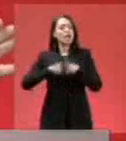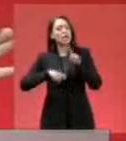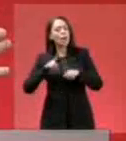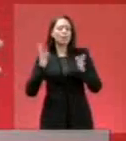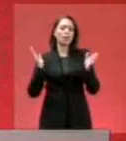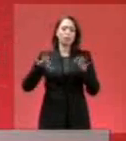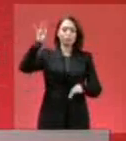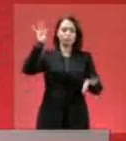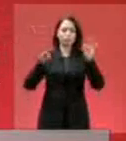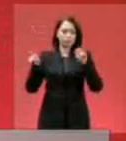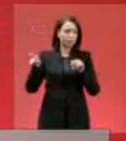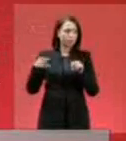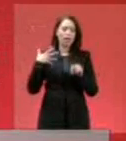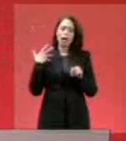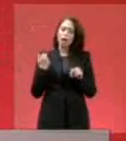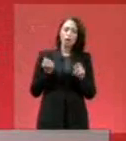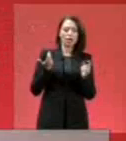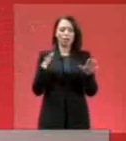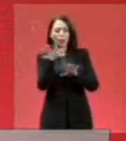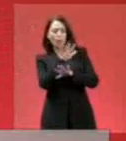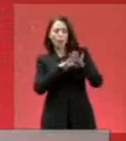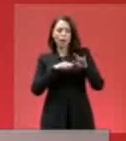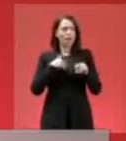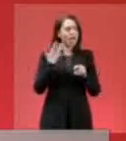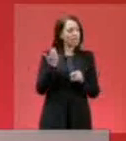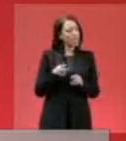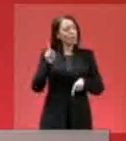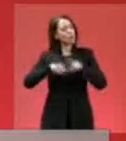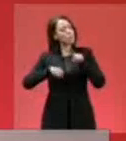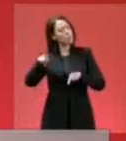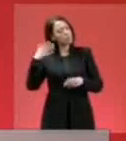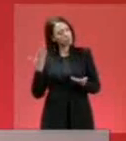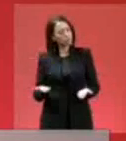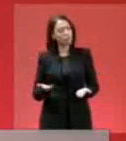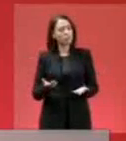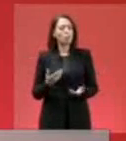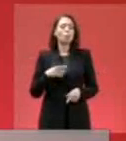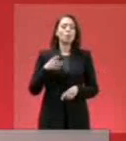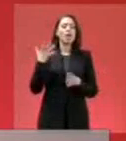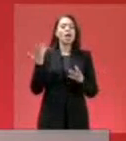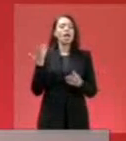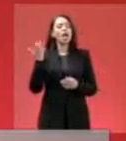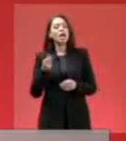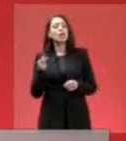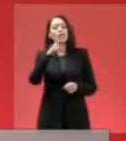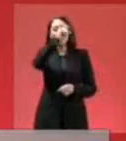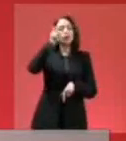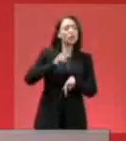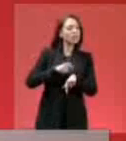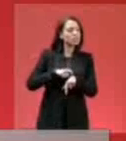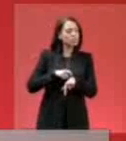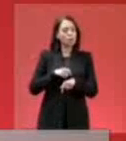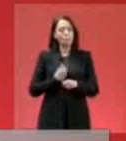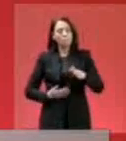μάλιστα τα υπονόμευσαν όλοι αυτά. Κάποιοι μάλιστα ορισμένες κρίσιμες στιγμές πάλεψαν σκληρά για να